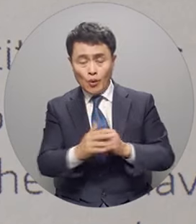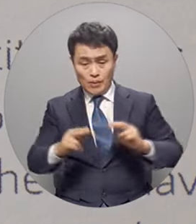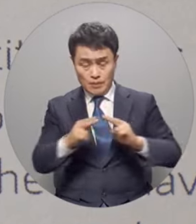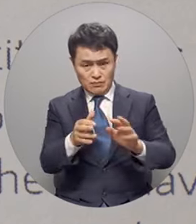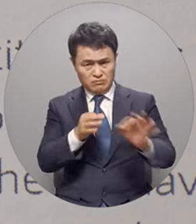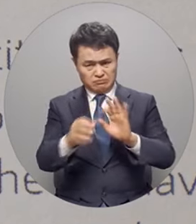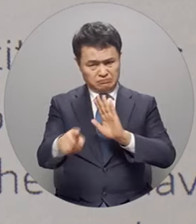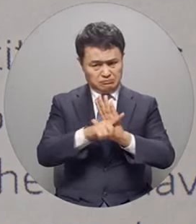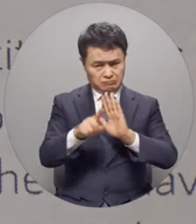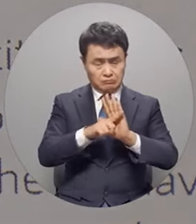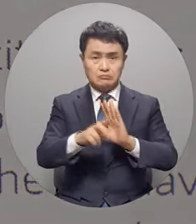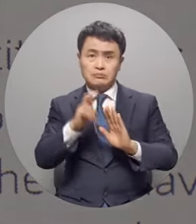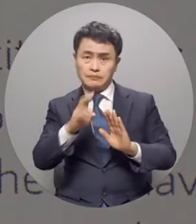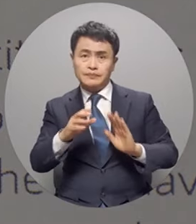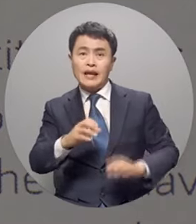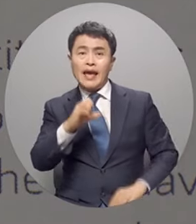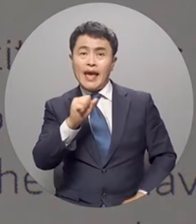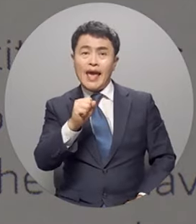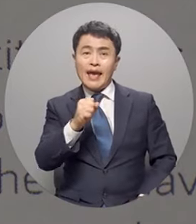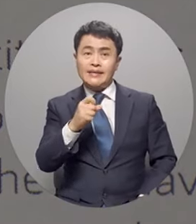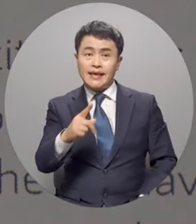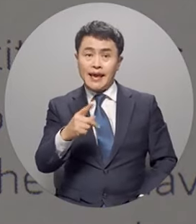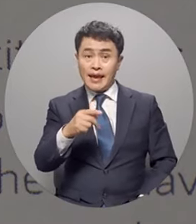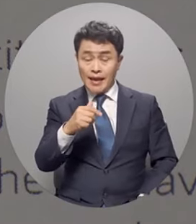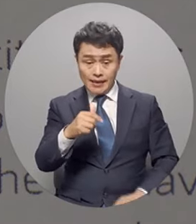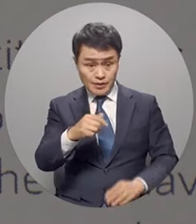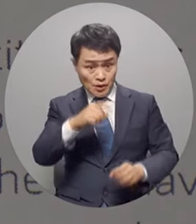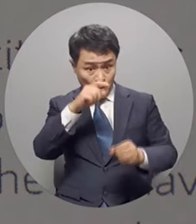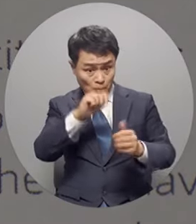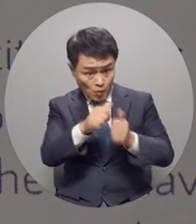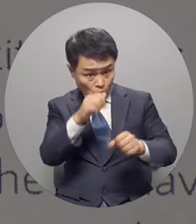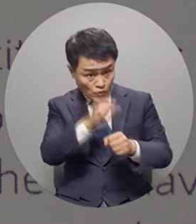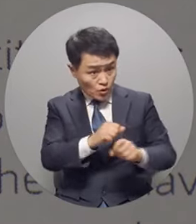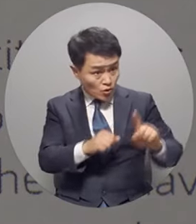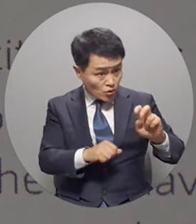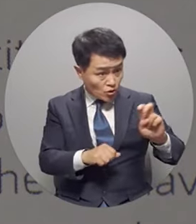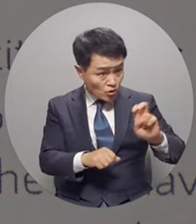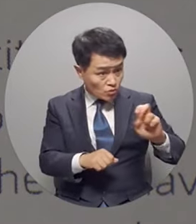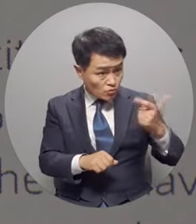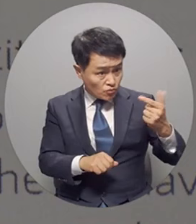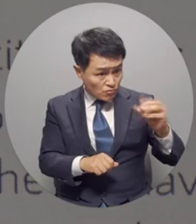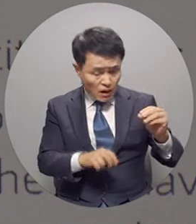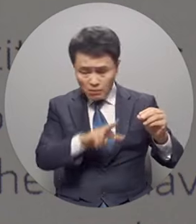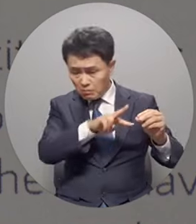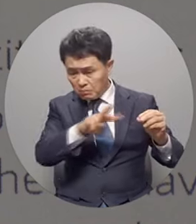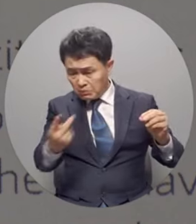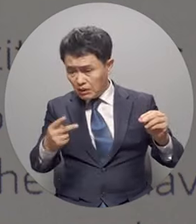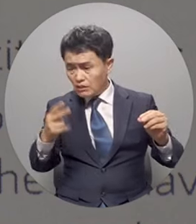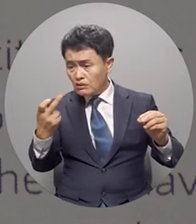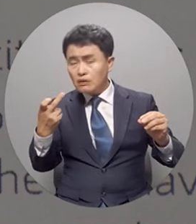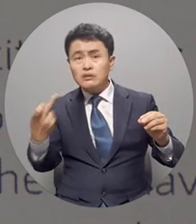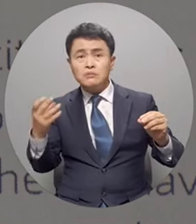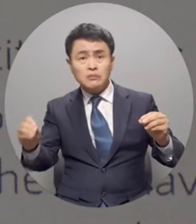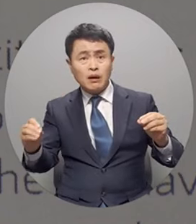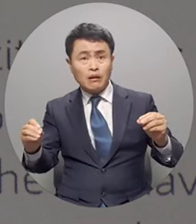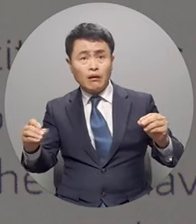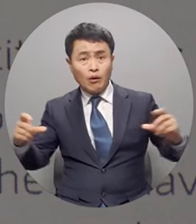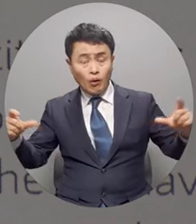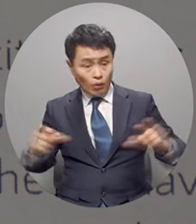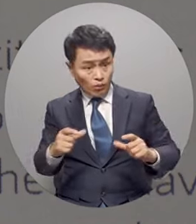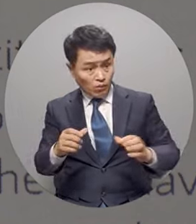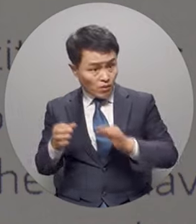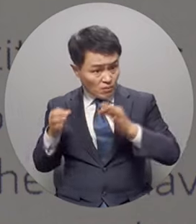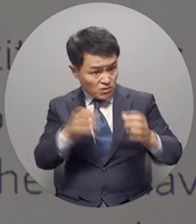부정적으로 전망하며 SK 하이닉스의 목표 주가를 26만 원에서 12만 원으로 대폭 낮추고 투자의견도 비중